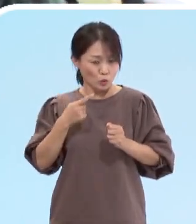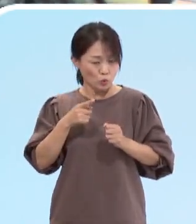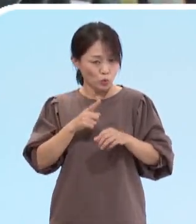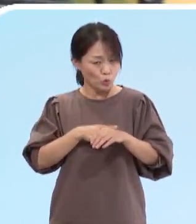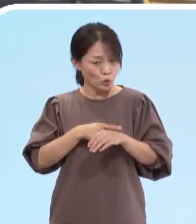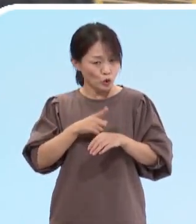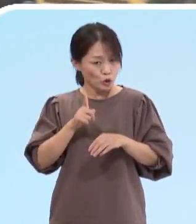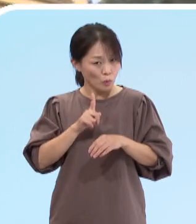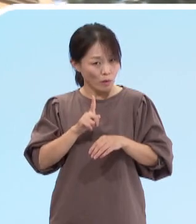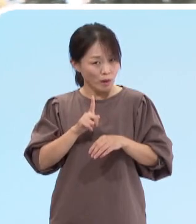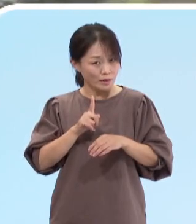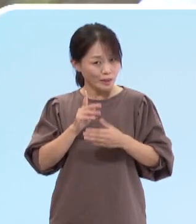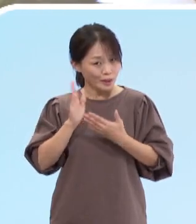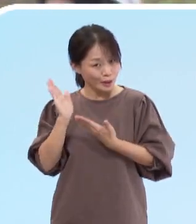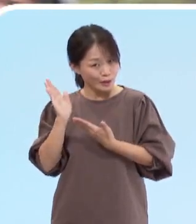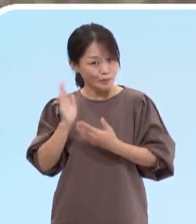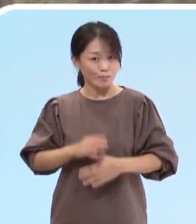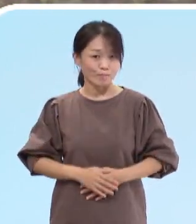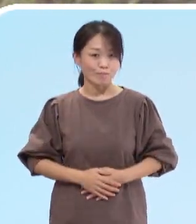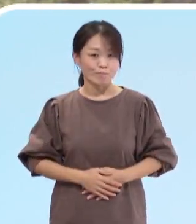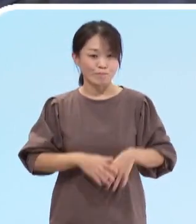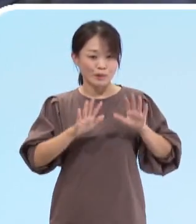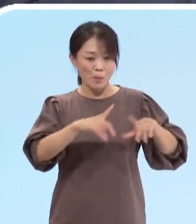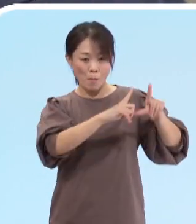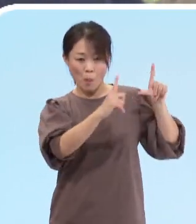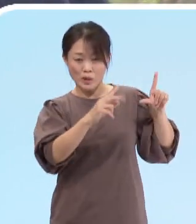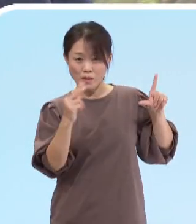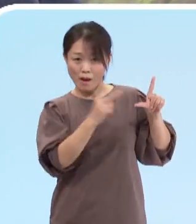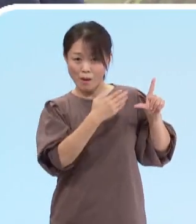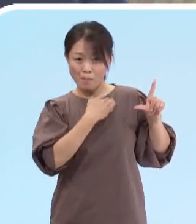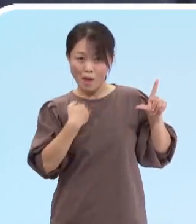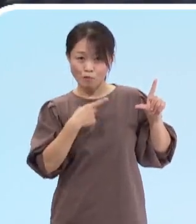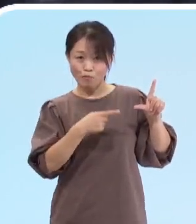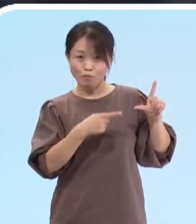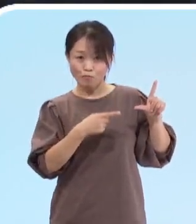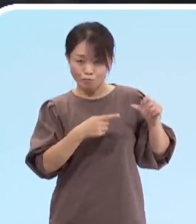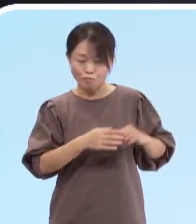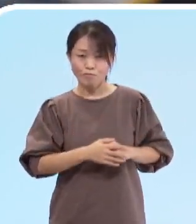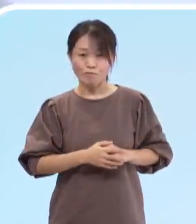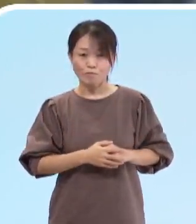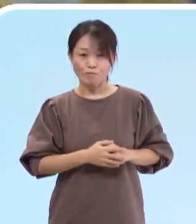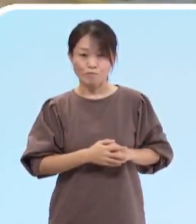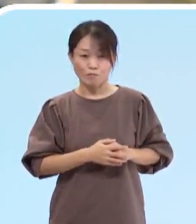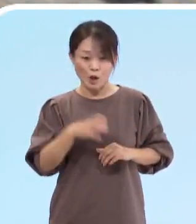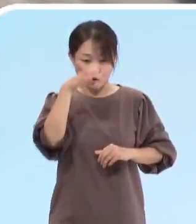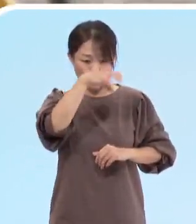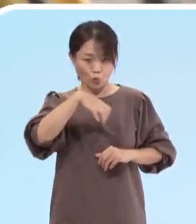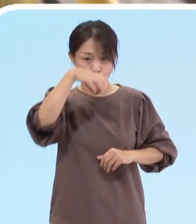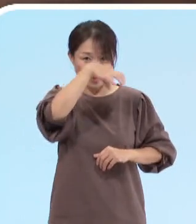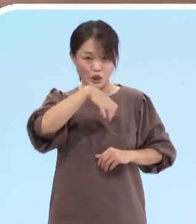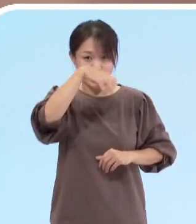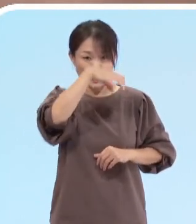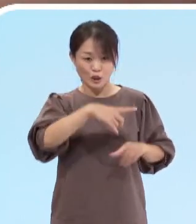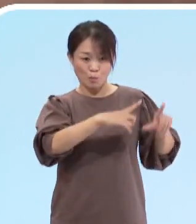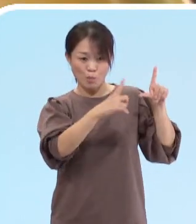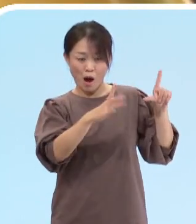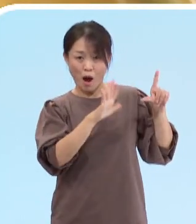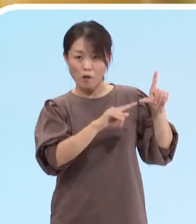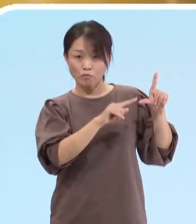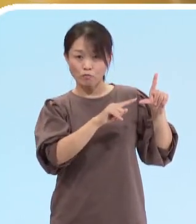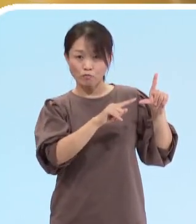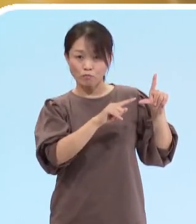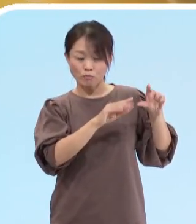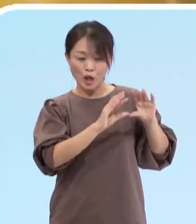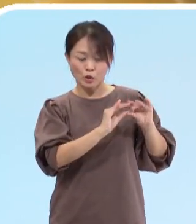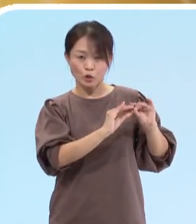運転席に。 はい、 今モニター見えますよね。 あ、見えます。この重機の絵ですね。 はい、 は